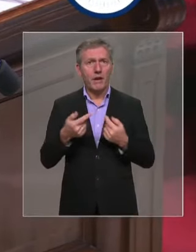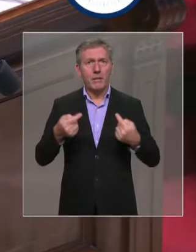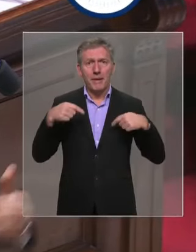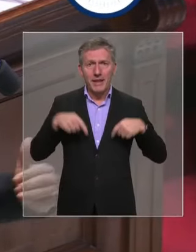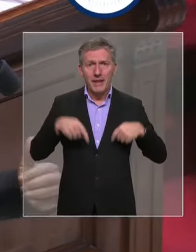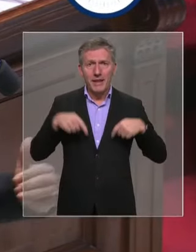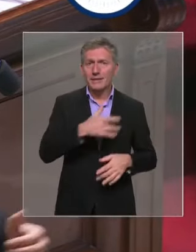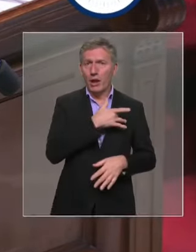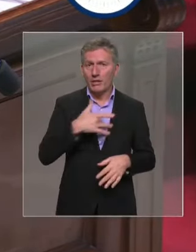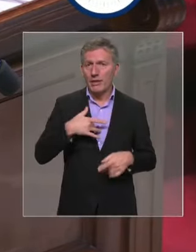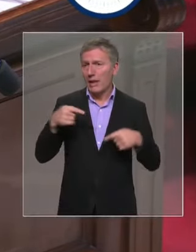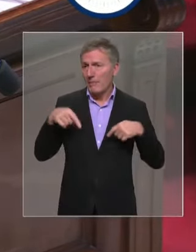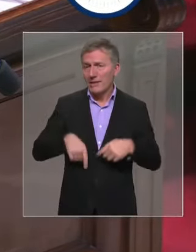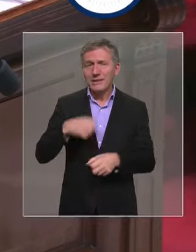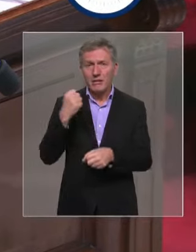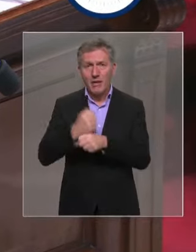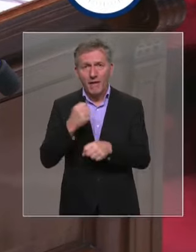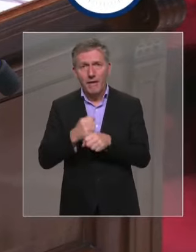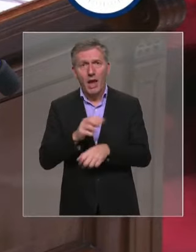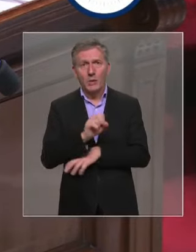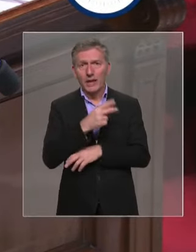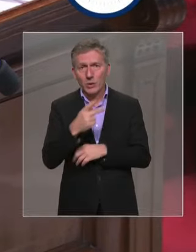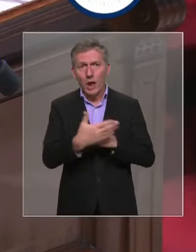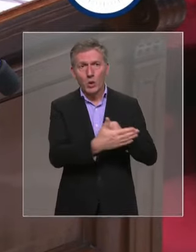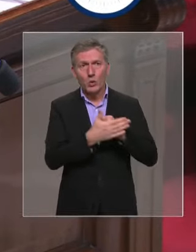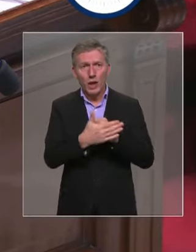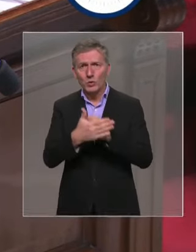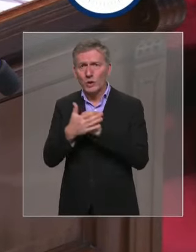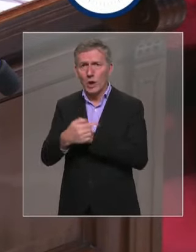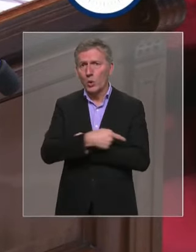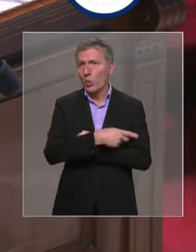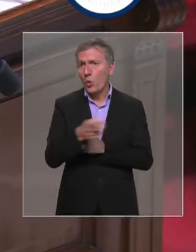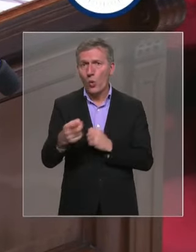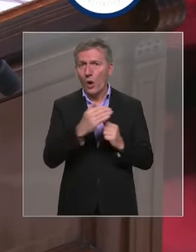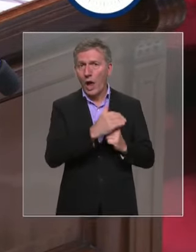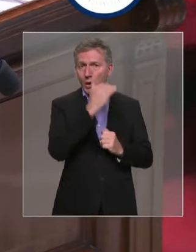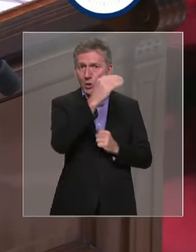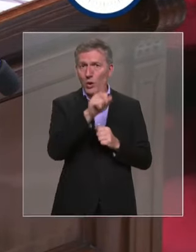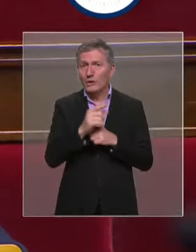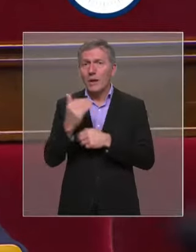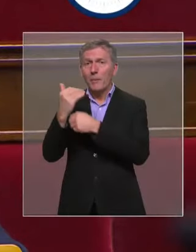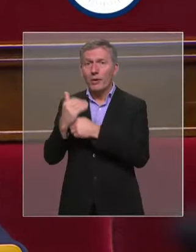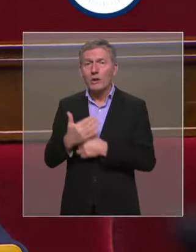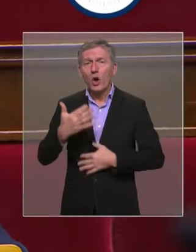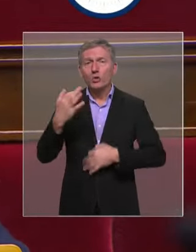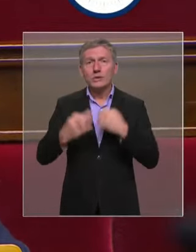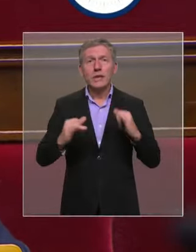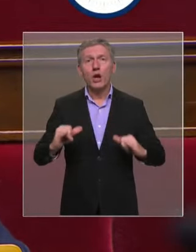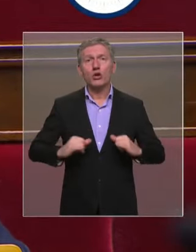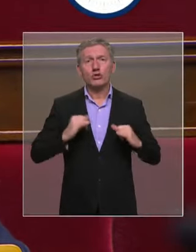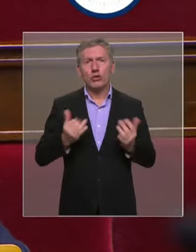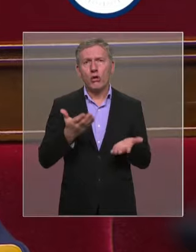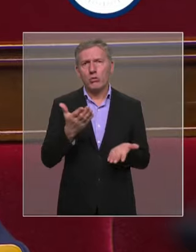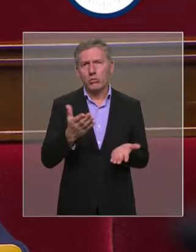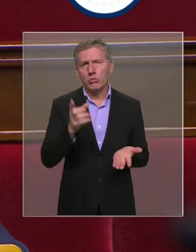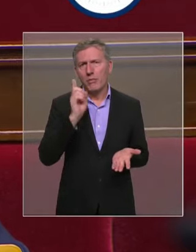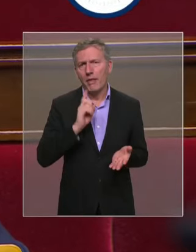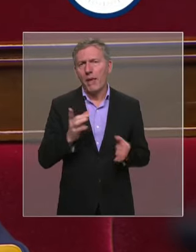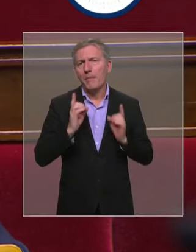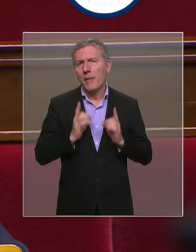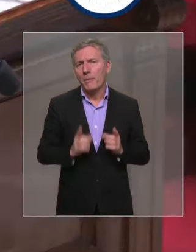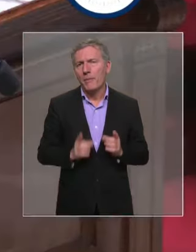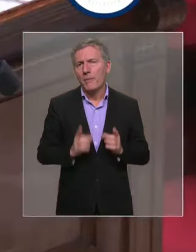et du Travail. Éducation nationale, parce que nous avons besoin de tous les adultes et de la protection judiciaire de la jeunesse. Madame la députée,